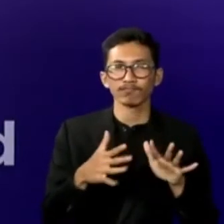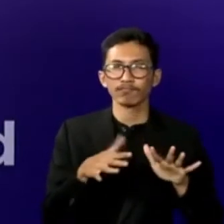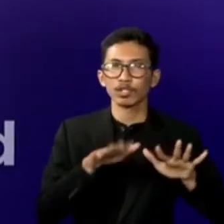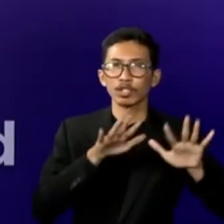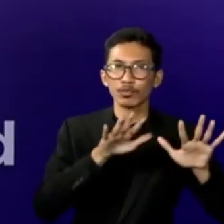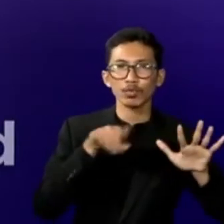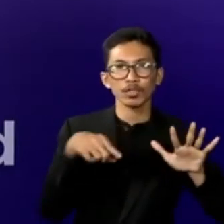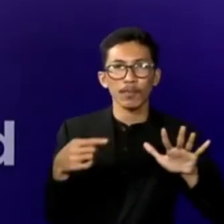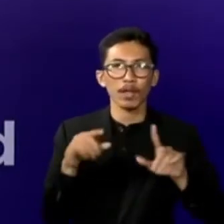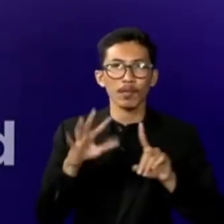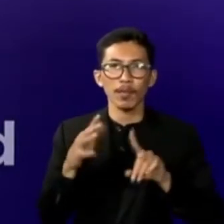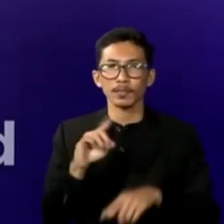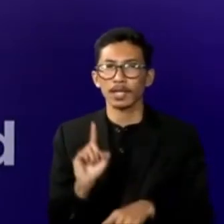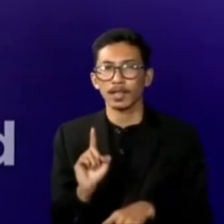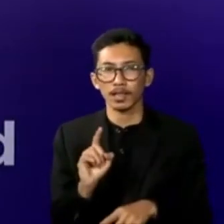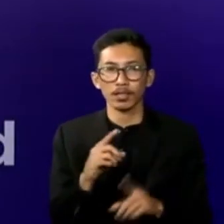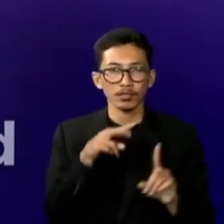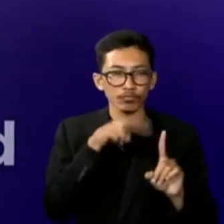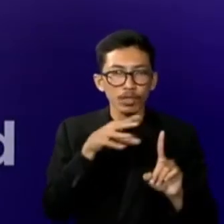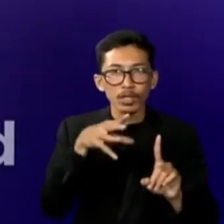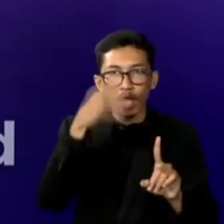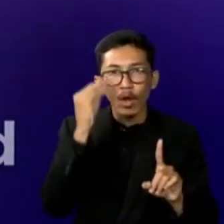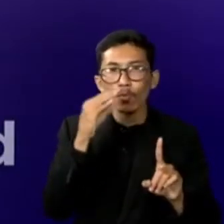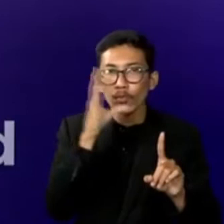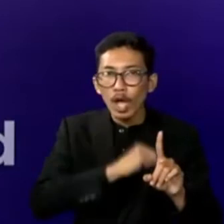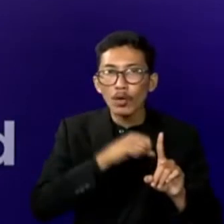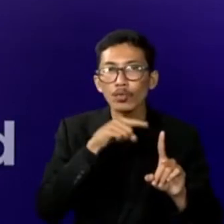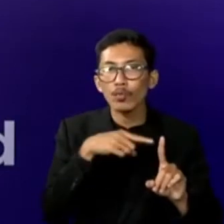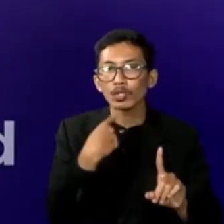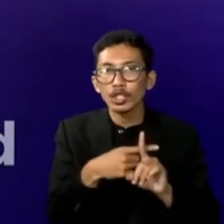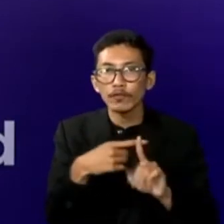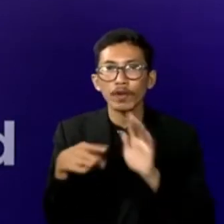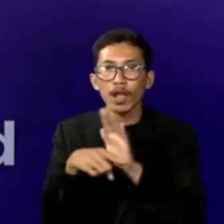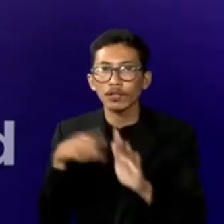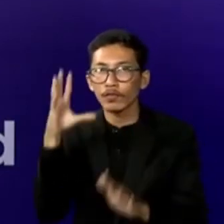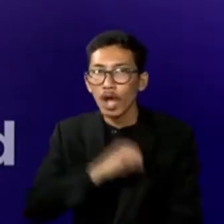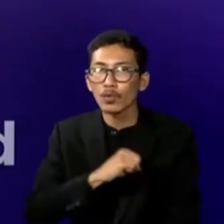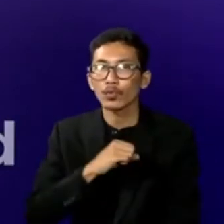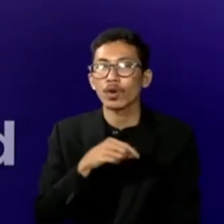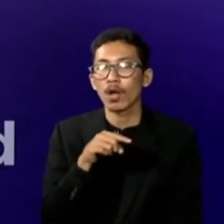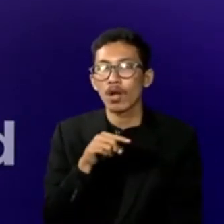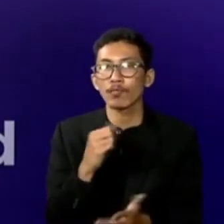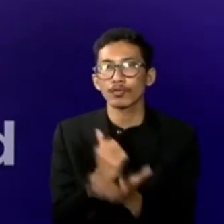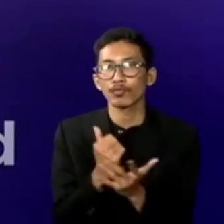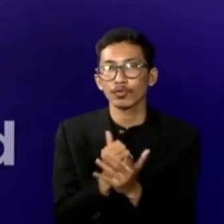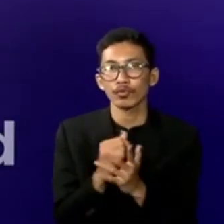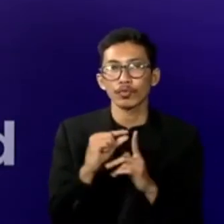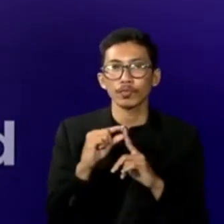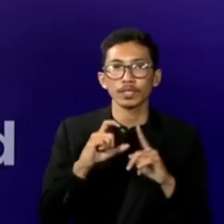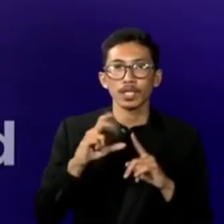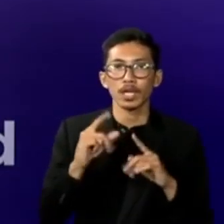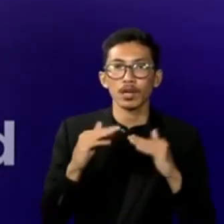hasilnya sudah bisa tahu kehidupan kita pun kita bisa tahu bahwa kita positif atau negatif tingkat akurasinya sedikit di bawah BCA